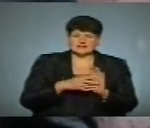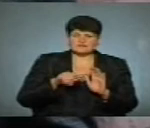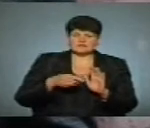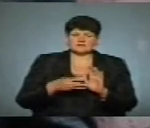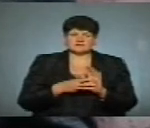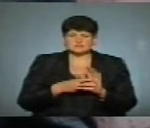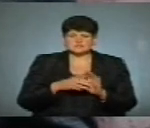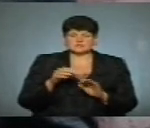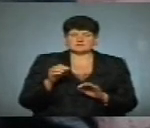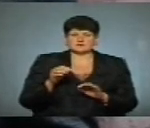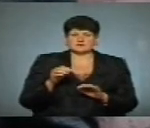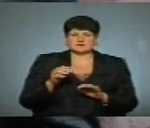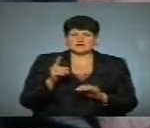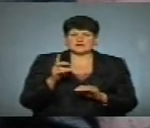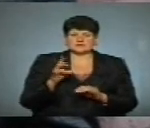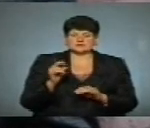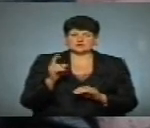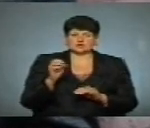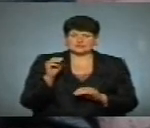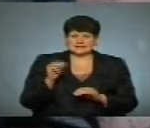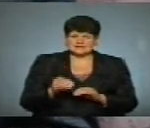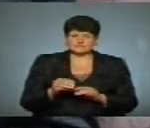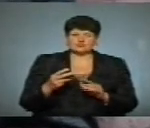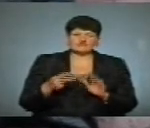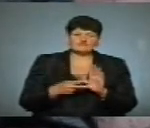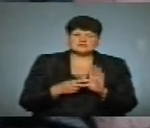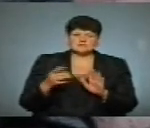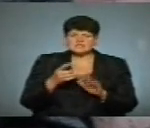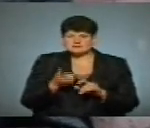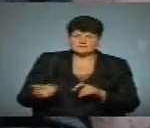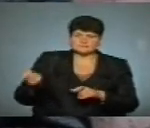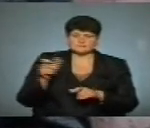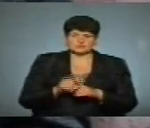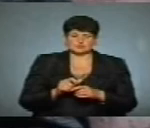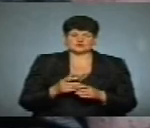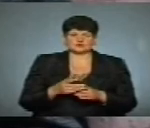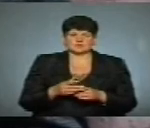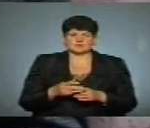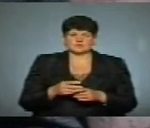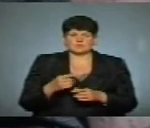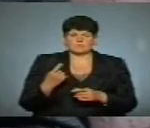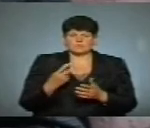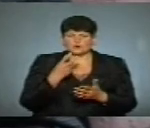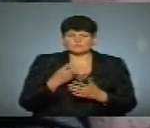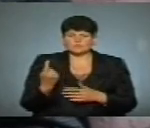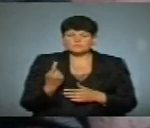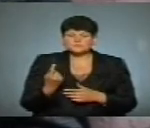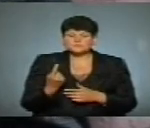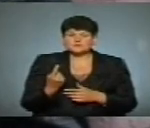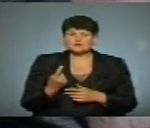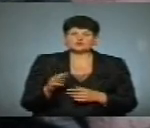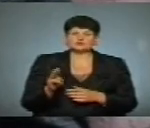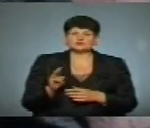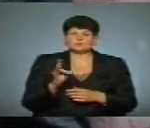729,8 на 100 тисяч, що в 7 разів перевищує середньообласний показник. В Шумському